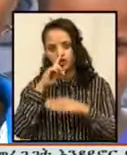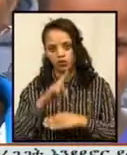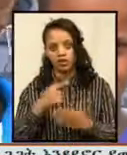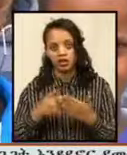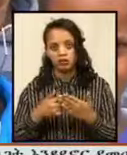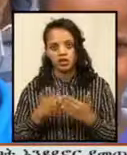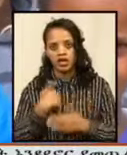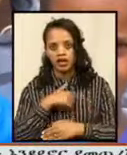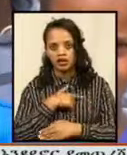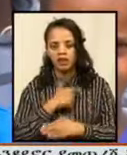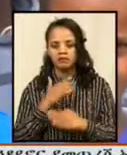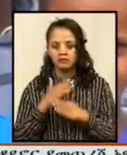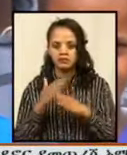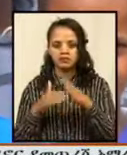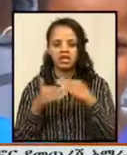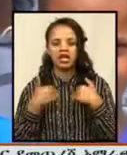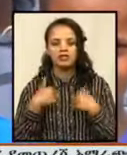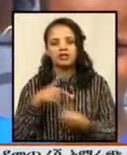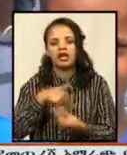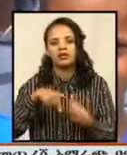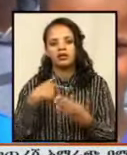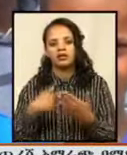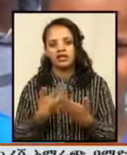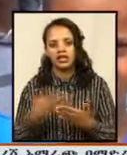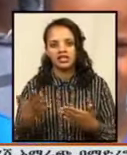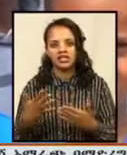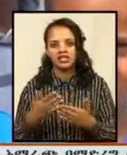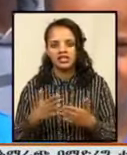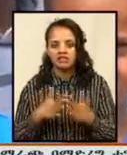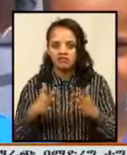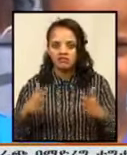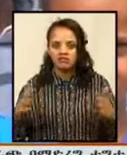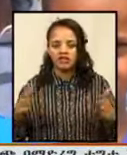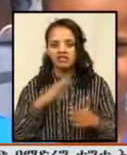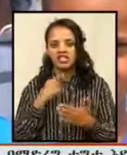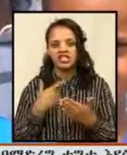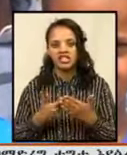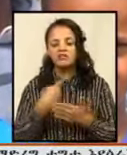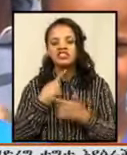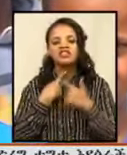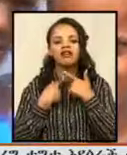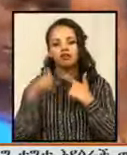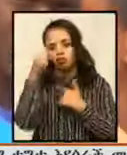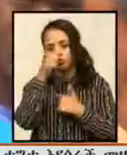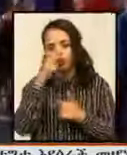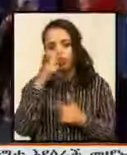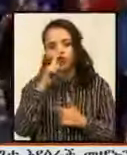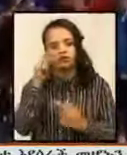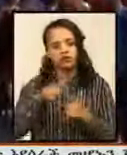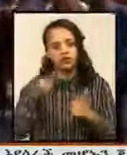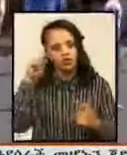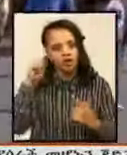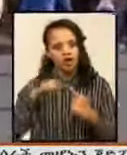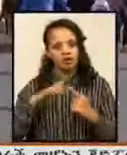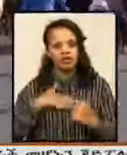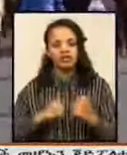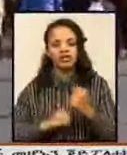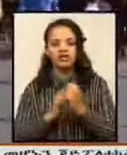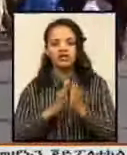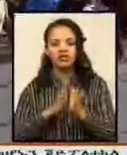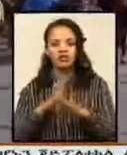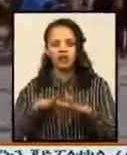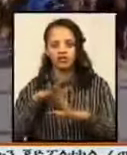እኛም በየደረጃው ያለንበት አካባቢ ይህን ነገር እያሰረጽንና እቺ የምትናፈቀዋን ኢትዮጵያ ማየት ነው ትልቁ አላማችን። በድጋፍ ሰልፉ ላይ